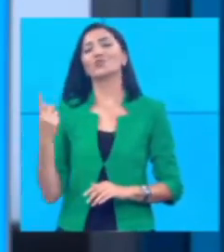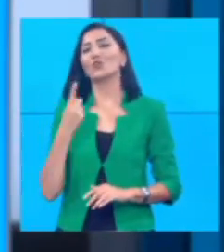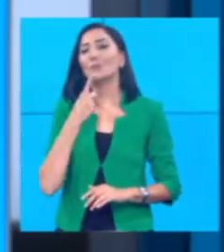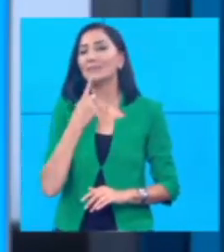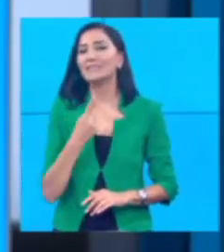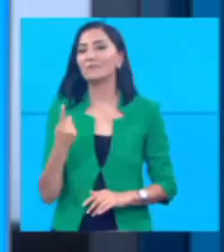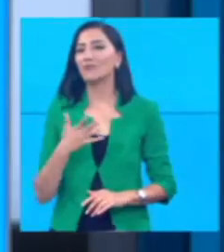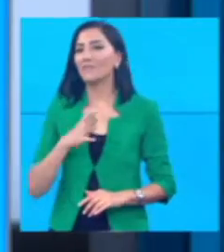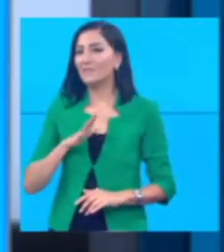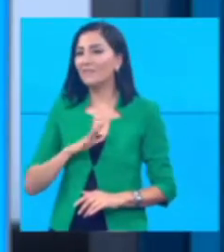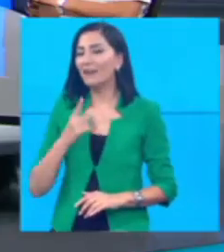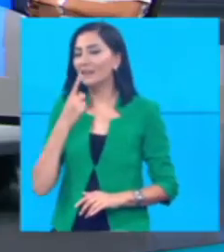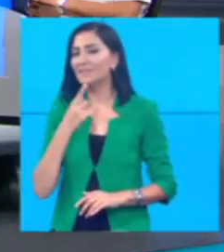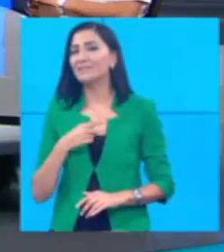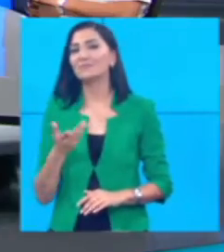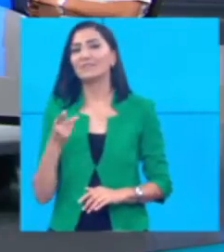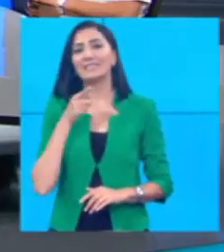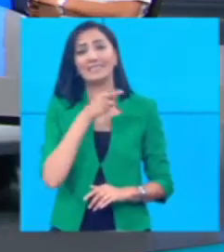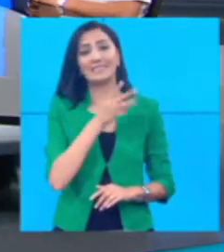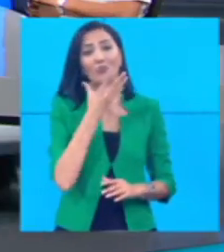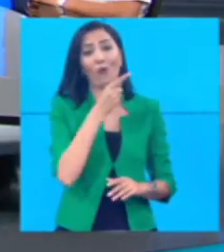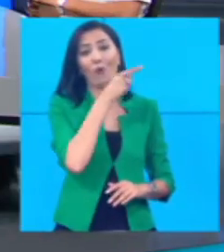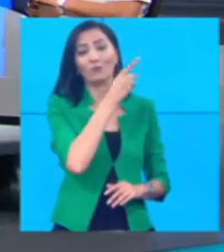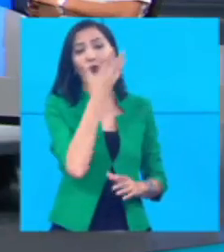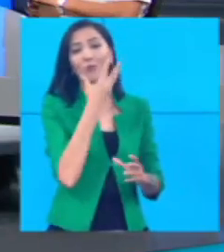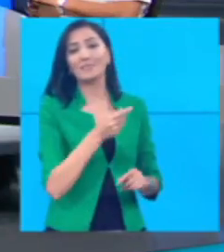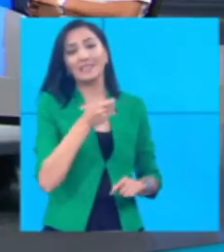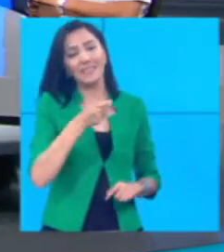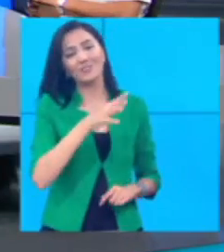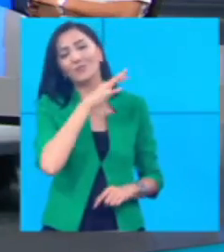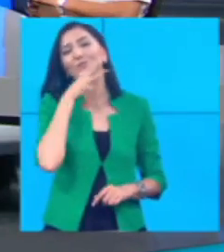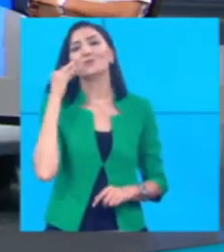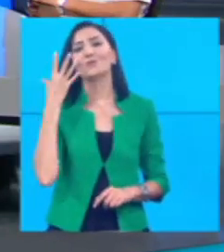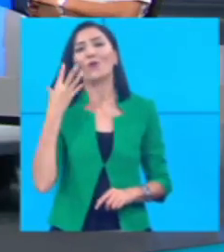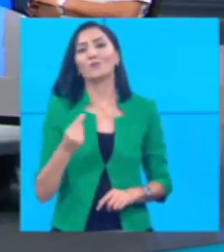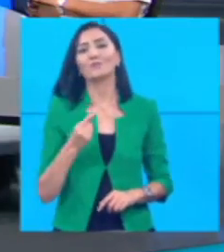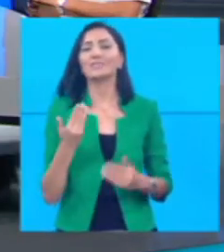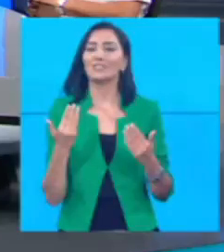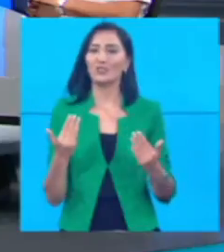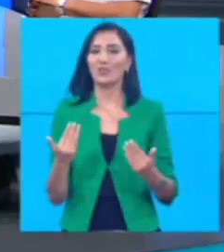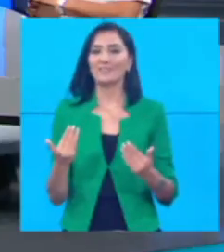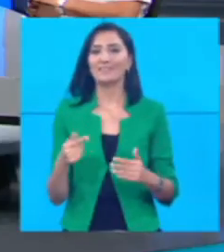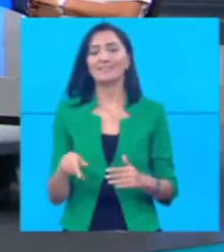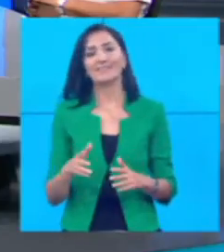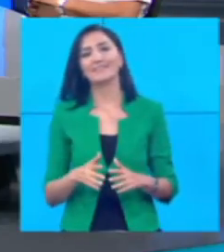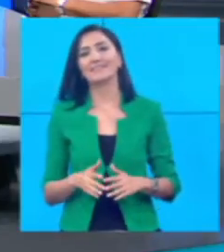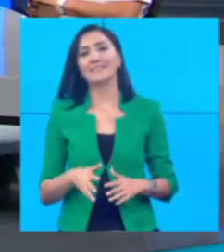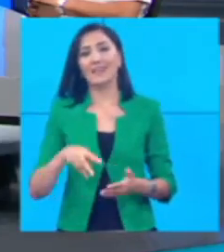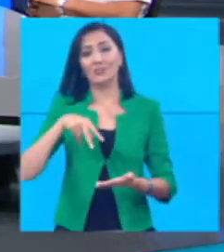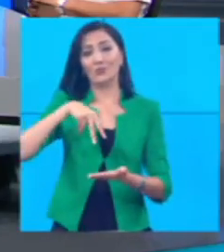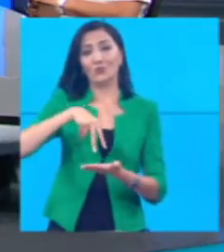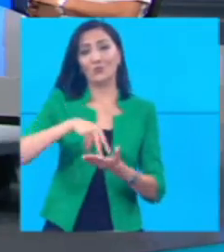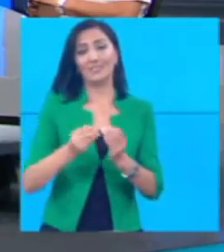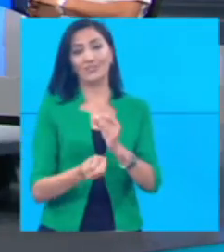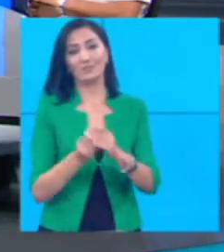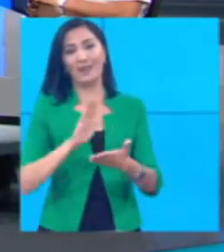Söylemek istediğiniz, eklemek istediğiniz bir şey var mı bilmiyorum ama. Sizin orada olmanızdan gerçekten yani mutlu olacağız. Evet, İnşallah.